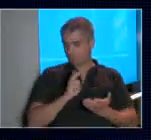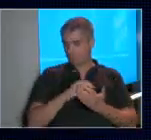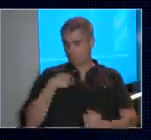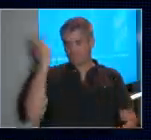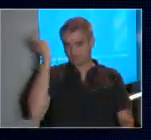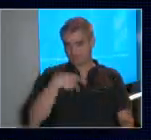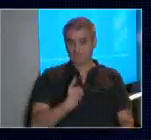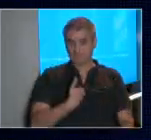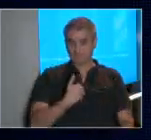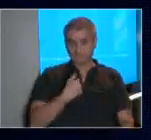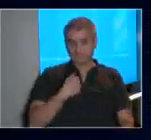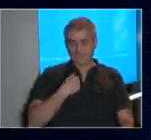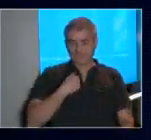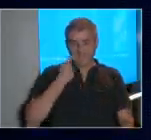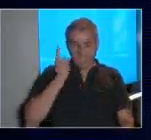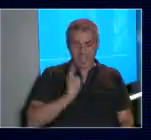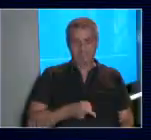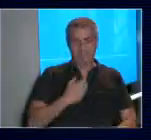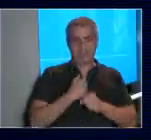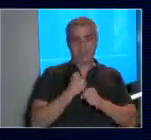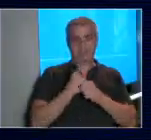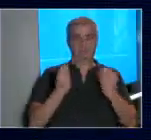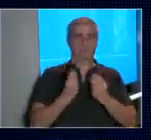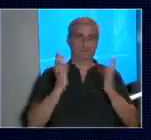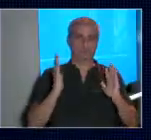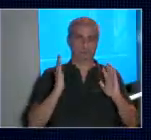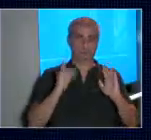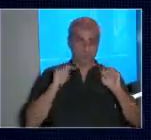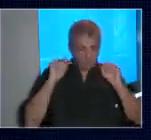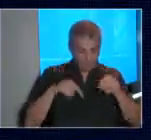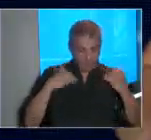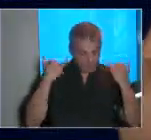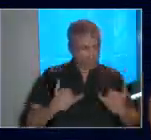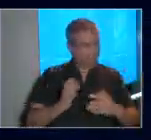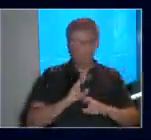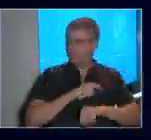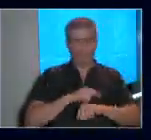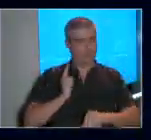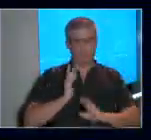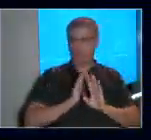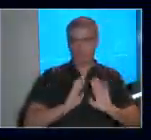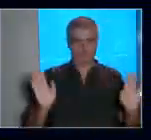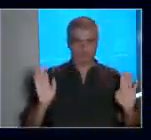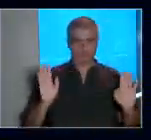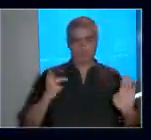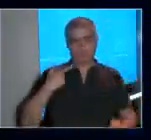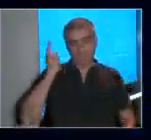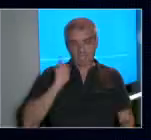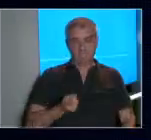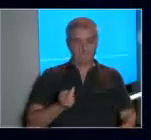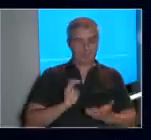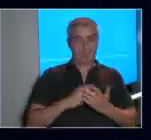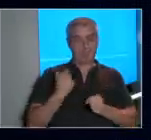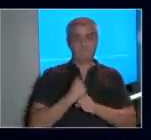והבנתי שאני חייבת לעשות מעשה. כאן ועכשיו אין זמן לחכות. חייבים